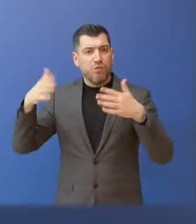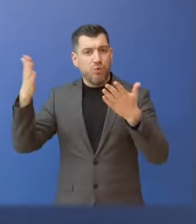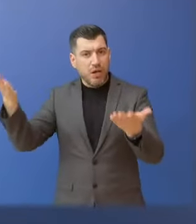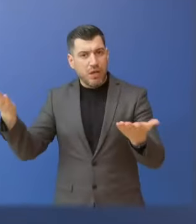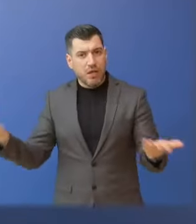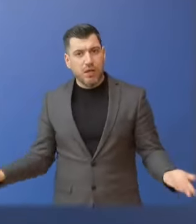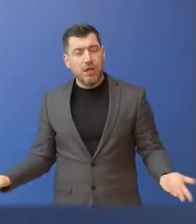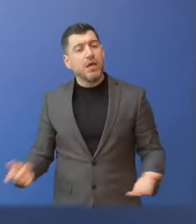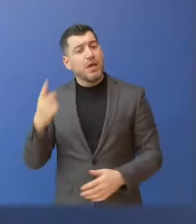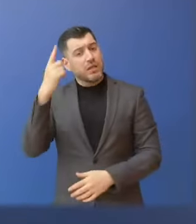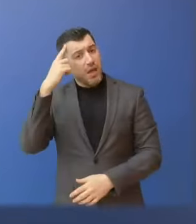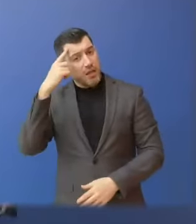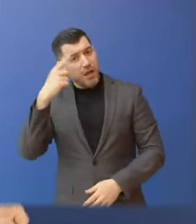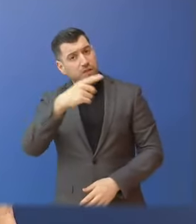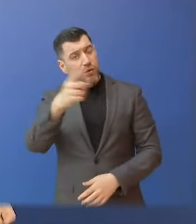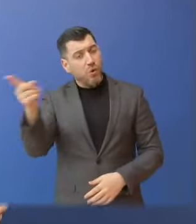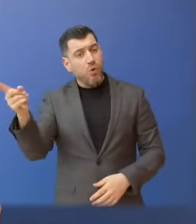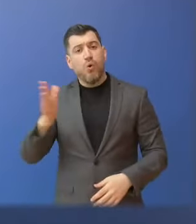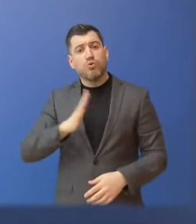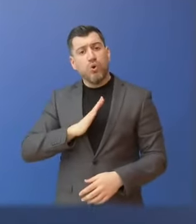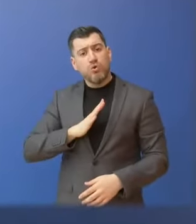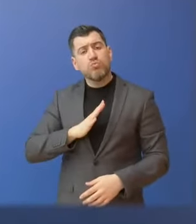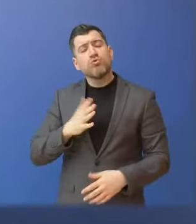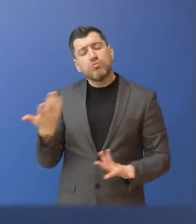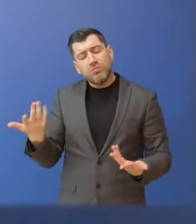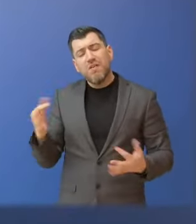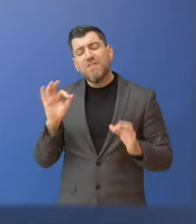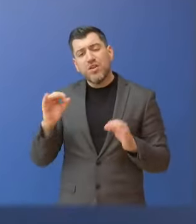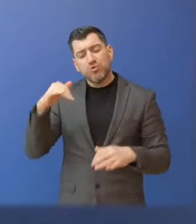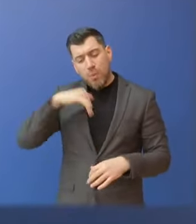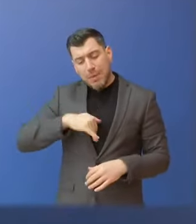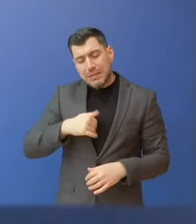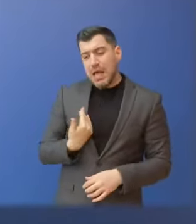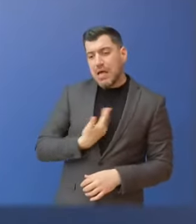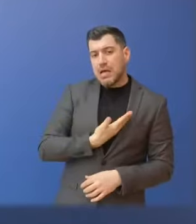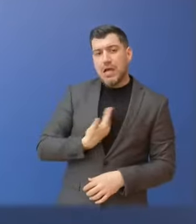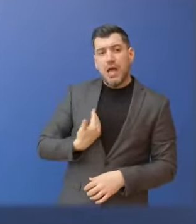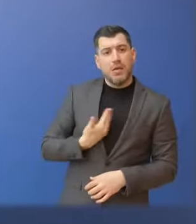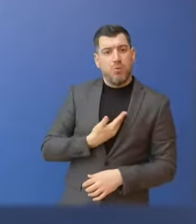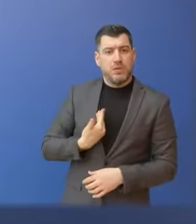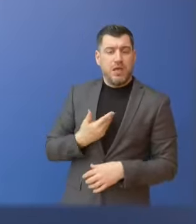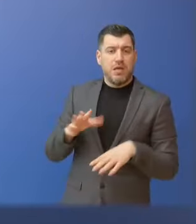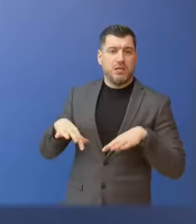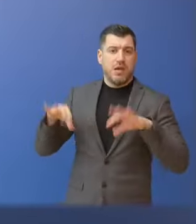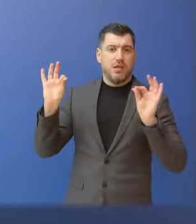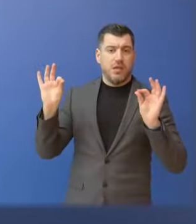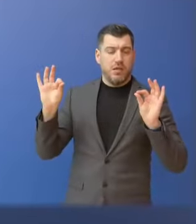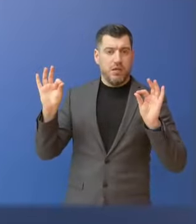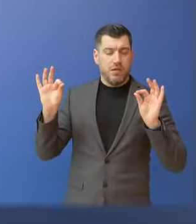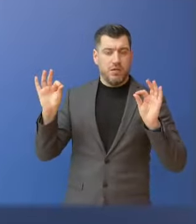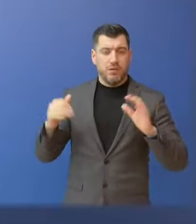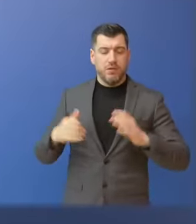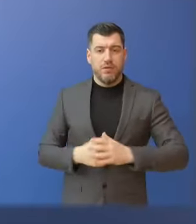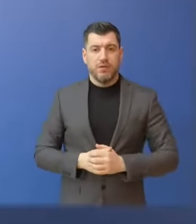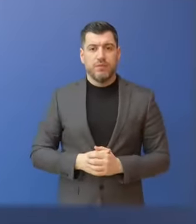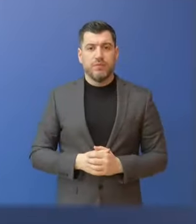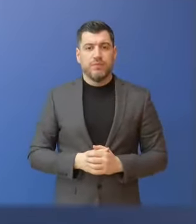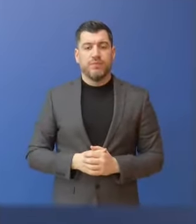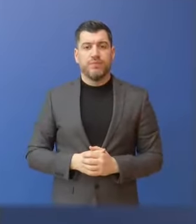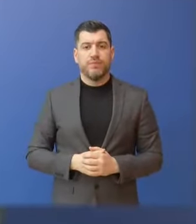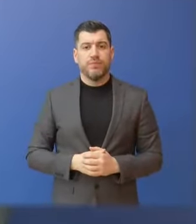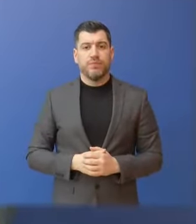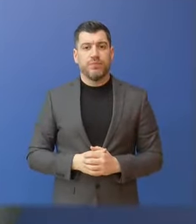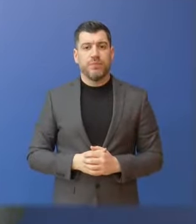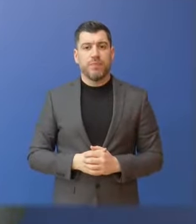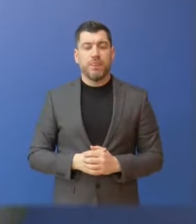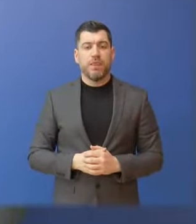στην καχυποψία των πολιτών με πολλές νομοθετικές πρωτοβουλίες διαχρονικά των κυβερνήσεων συσσωρευμένη μάλιστα τα τα προηγούμενα τα προηγούμενα χρόνια το